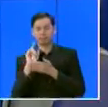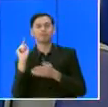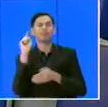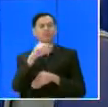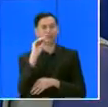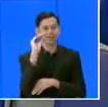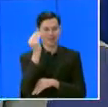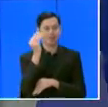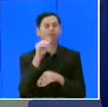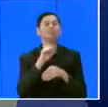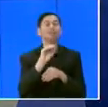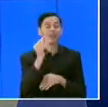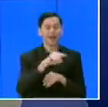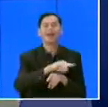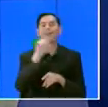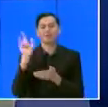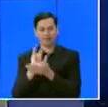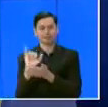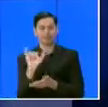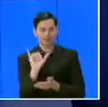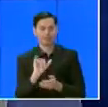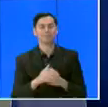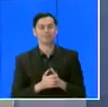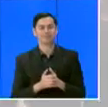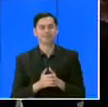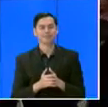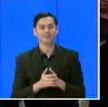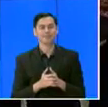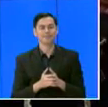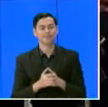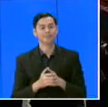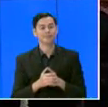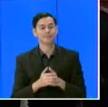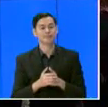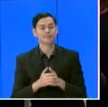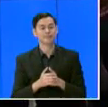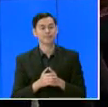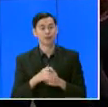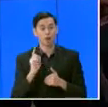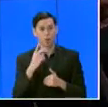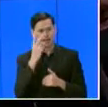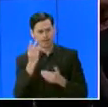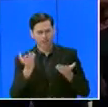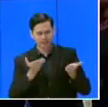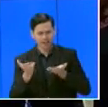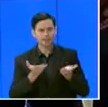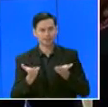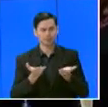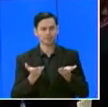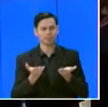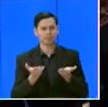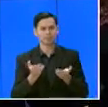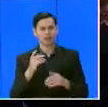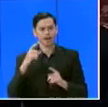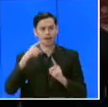perjalanan ke Jakarta, begitu juga dengan sebaliknya. Jika dilihat dari segi fasilitasnya, memang Trans